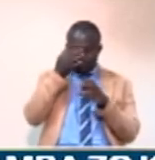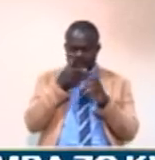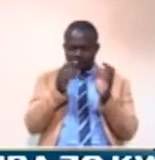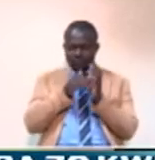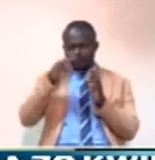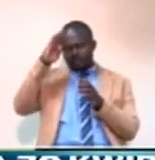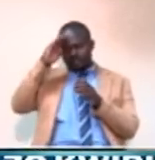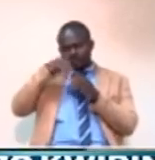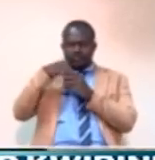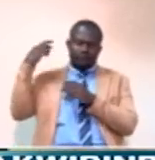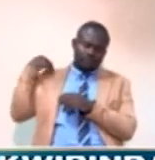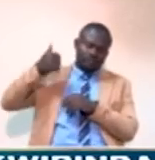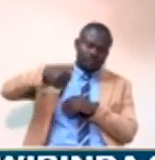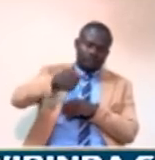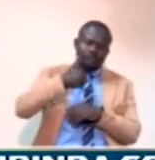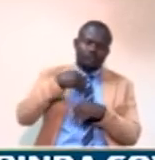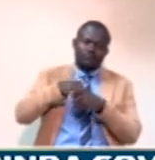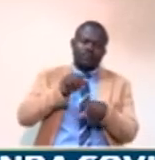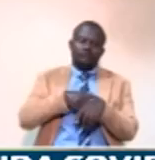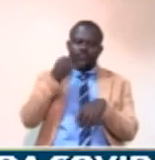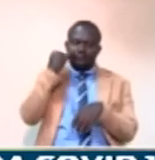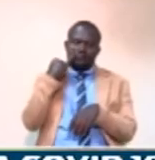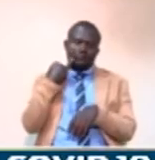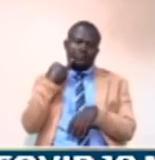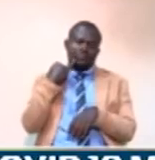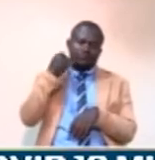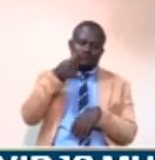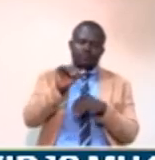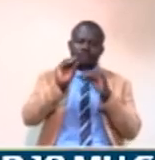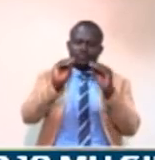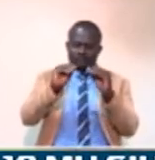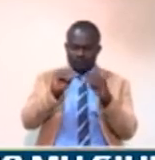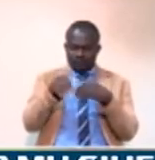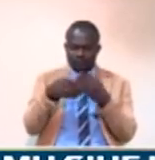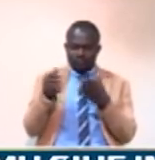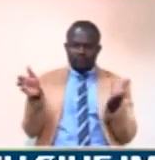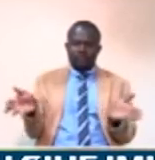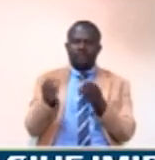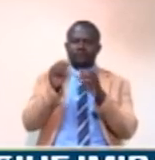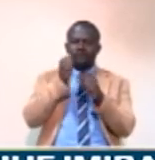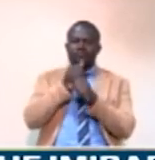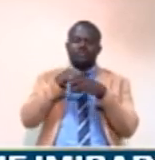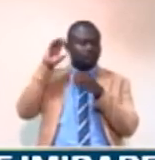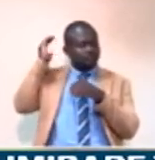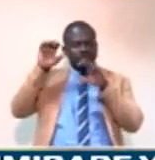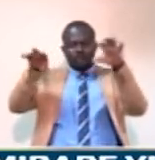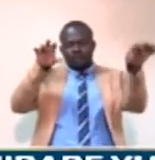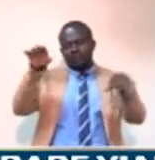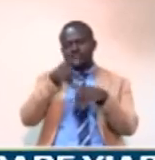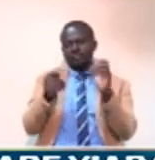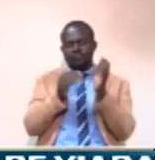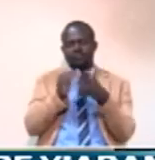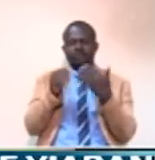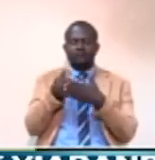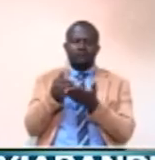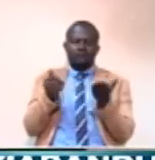polisi mu nshingano ifite ebyiri muri iki gihe zikomeye nizo kwigisha ubukangurambaga dukora ku maradiyo hirya no hino no ku mateleviziyo,